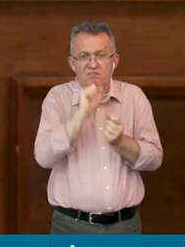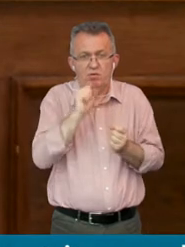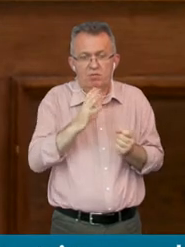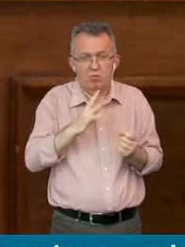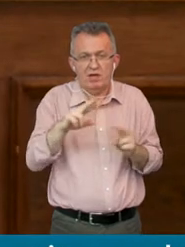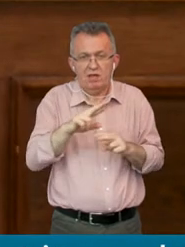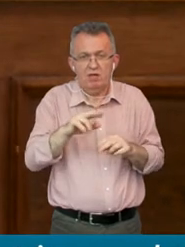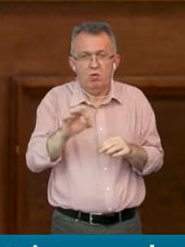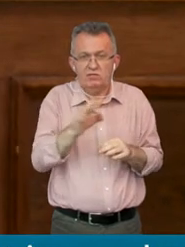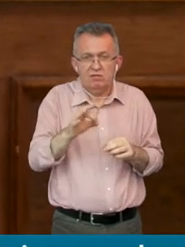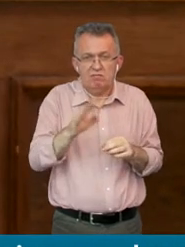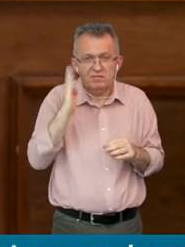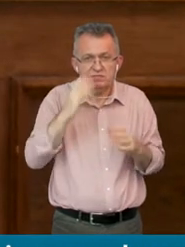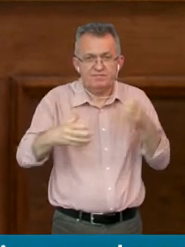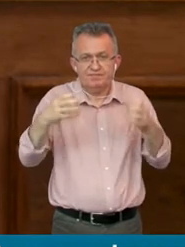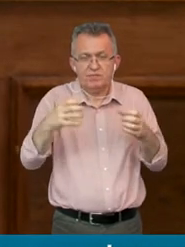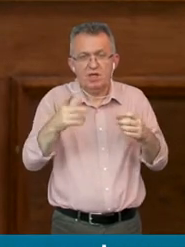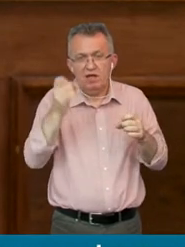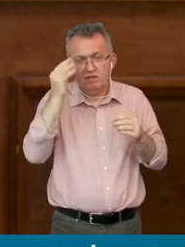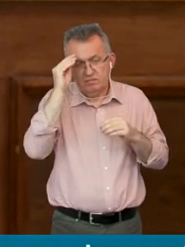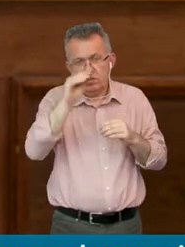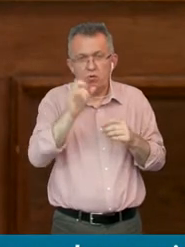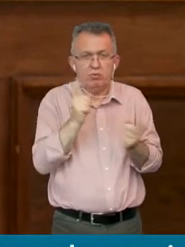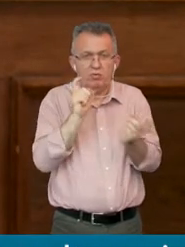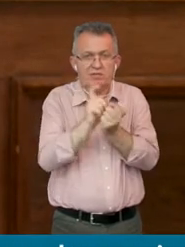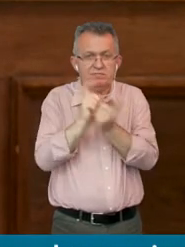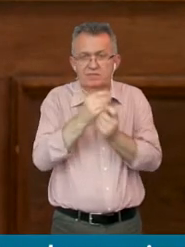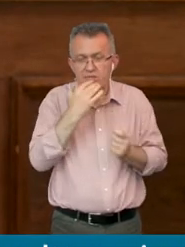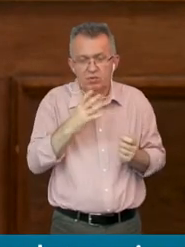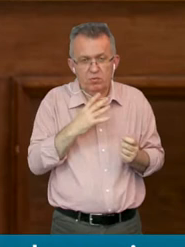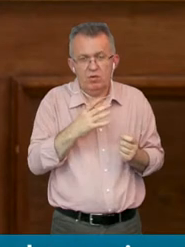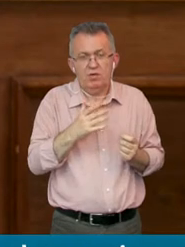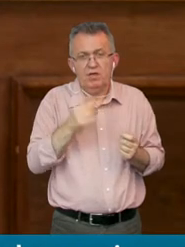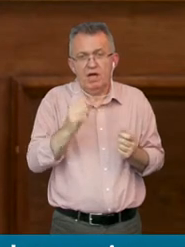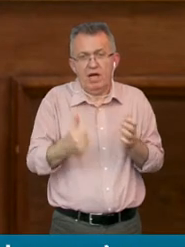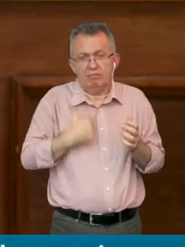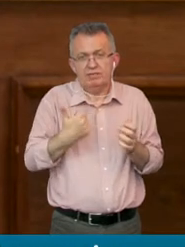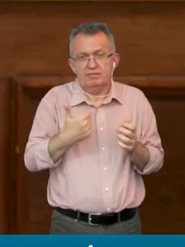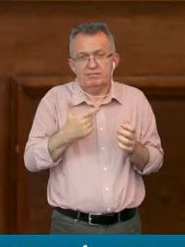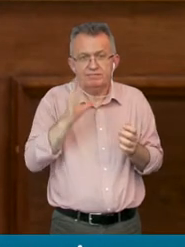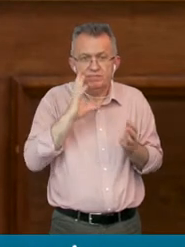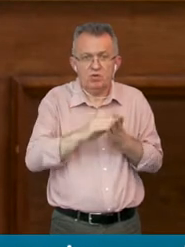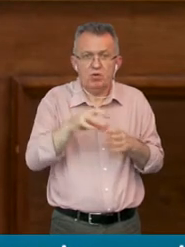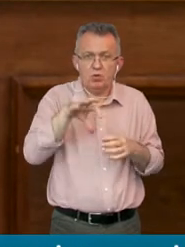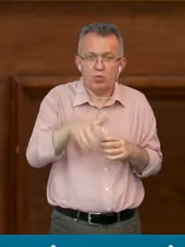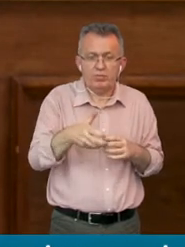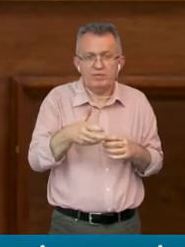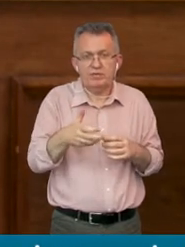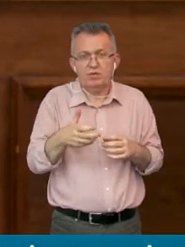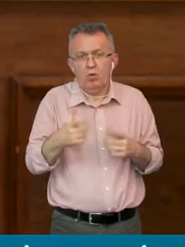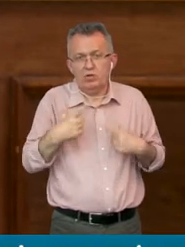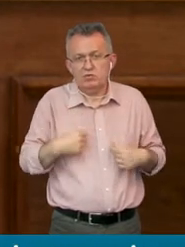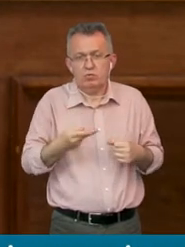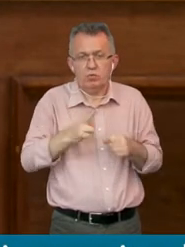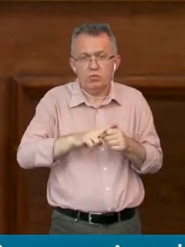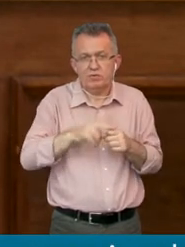Rada Osiedla informowała nas o protestach mieszkańców, aby pojawiały się jakieś grupy osób,